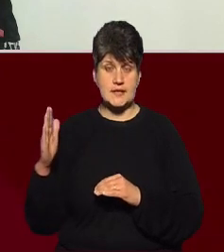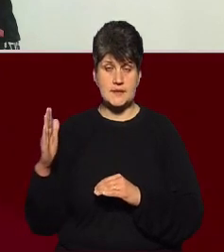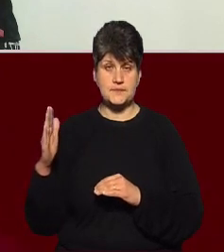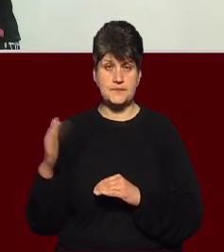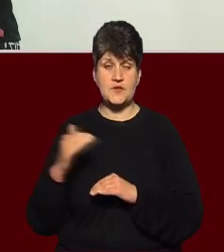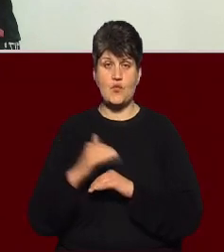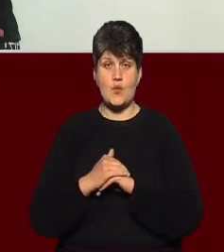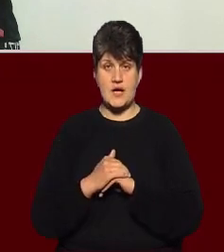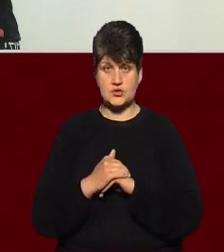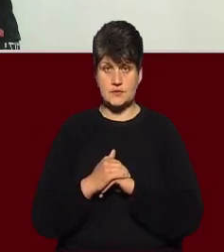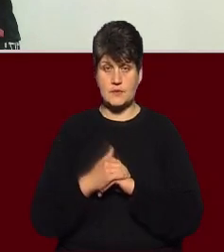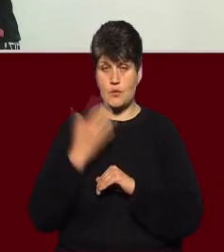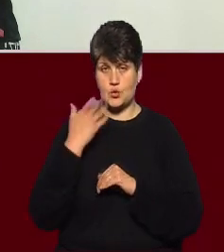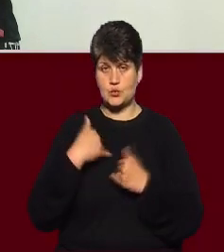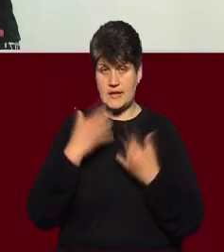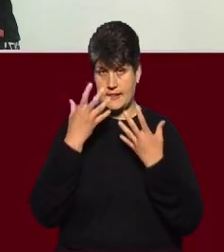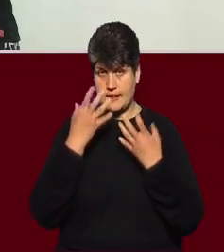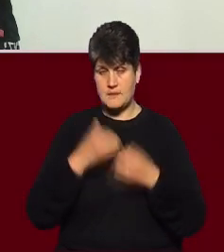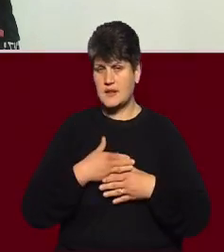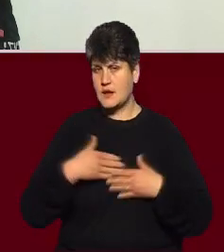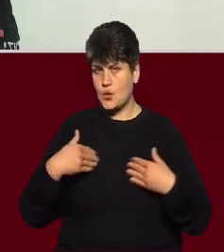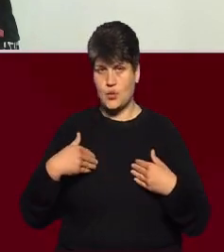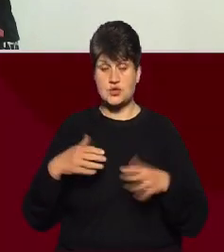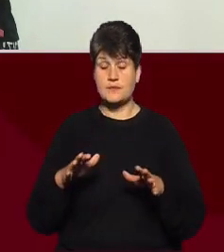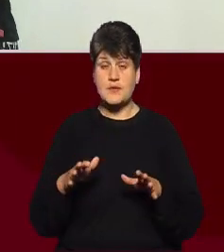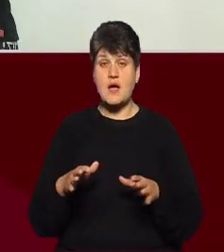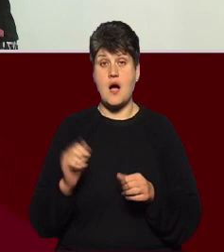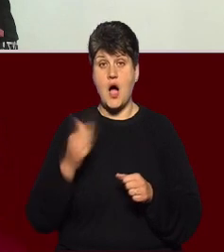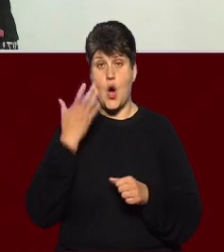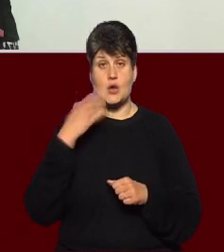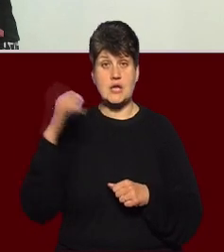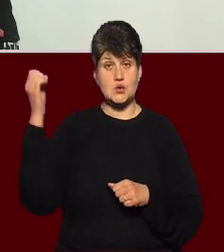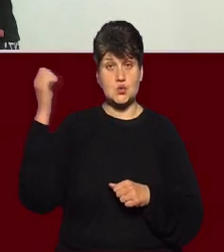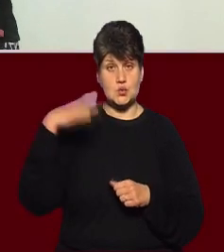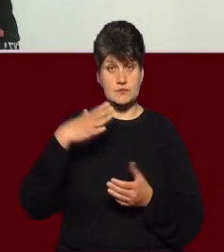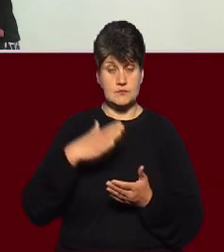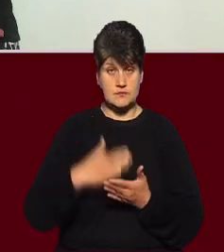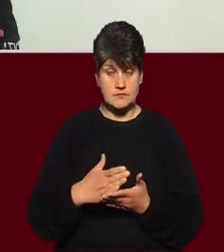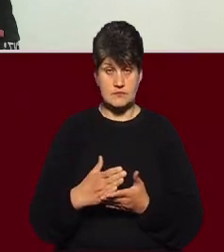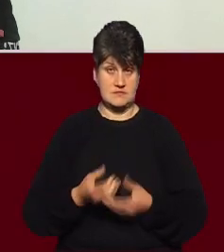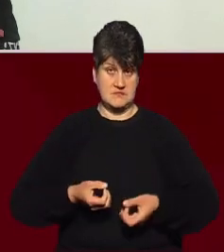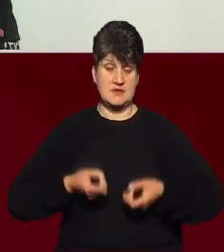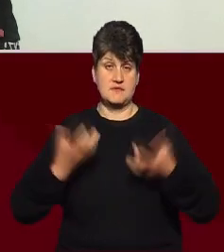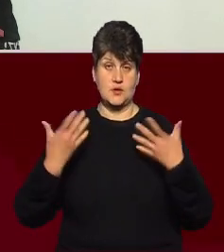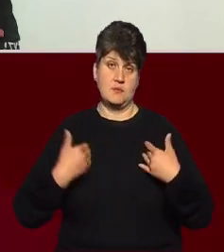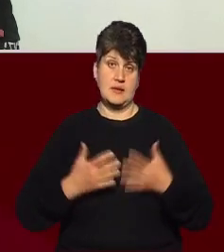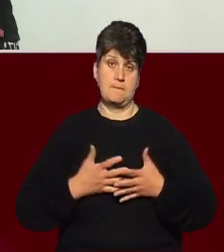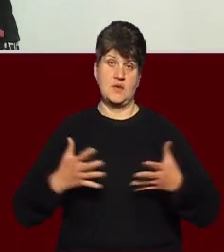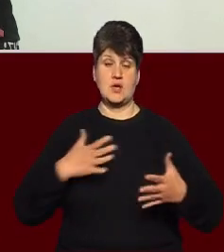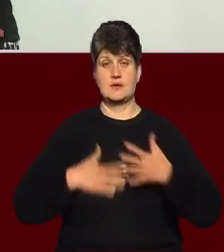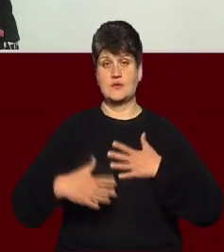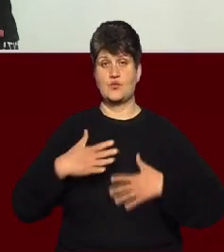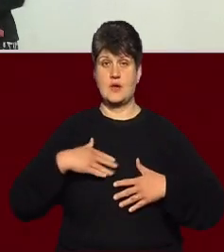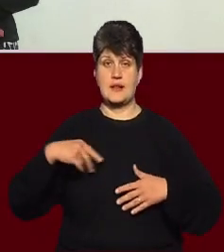темно, ми не дуже хочемо йти на двір, а коли ще таке сонечко, світло, то ми з більшим задоволенням десь пройдемося